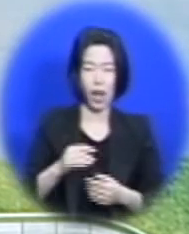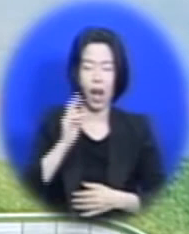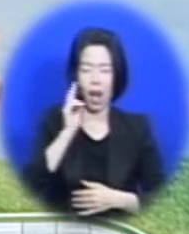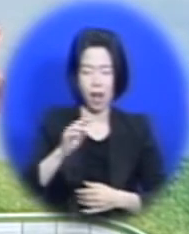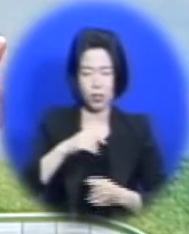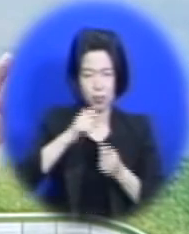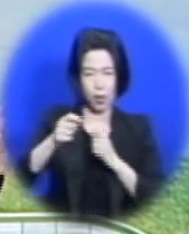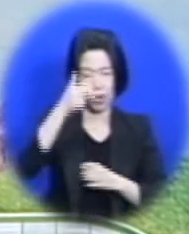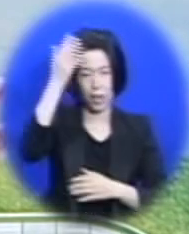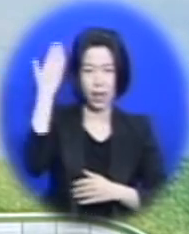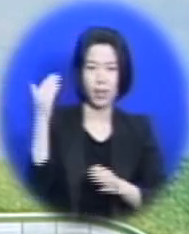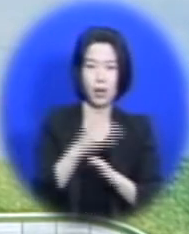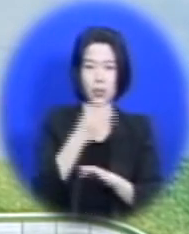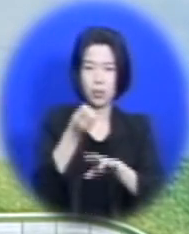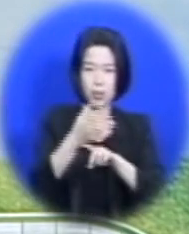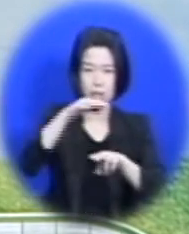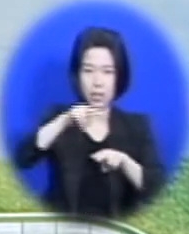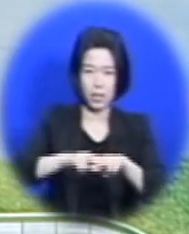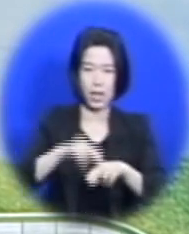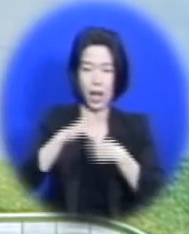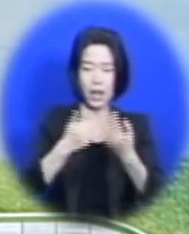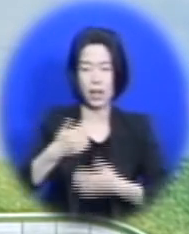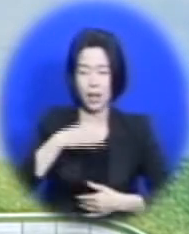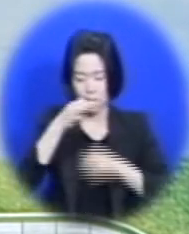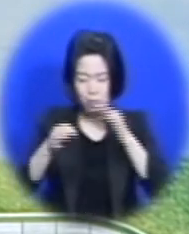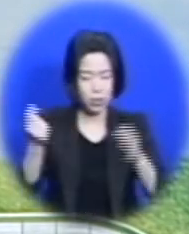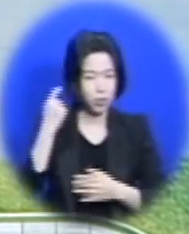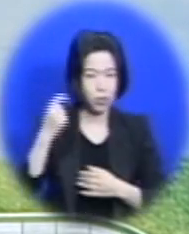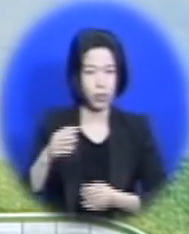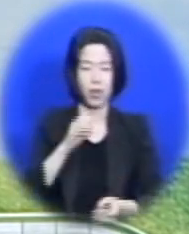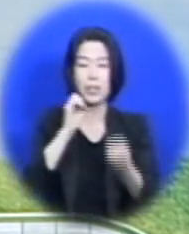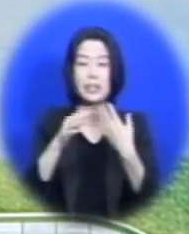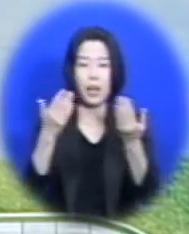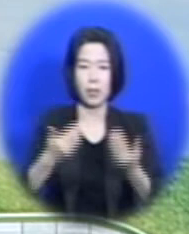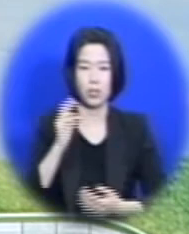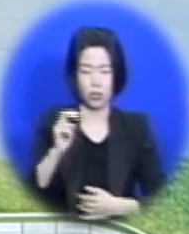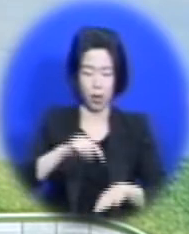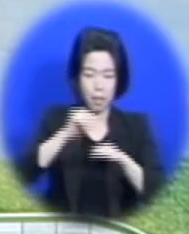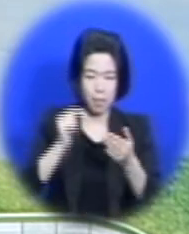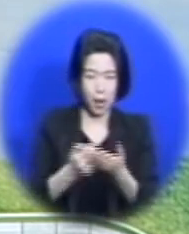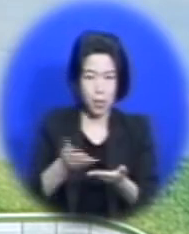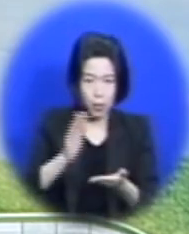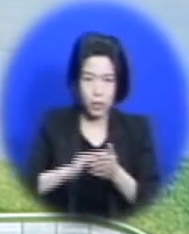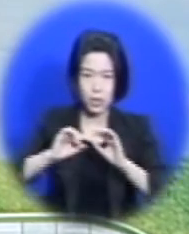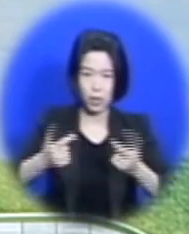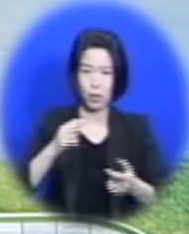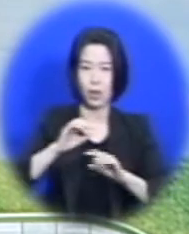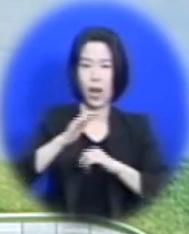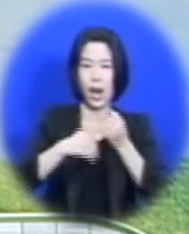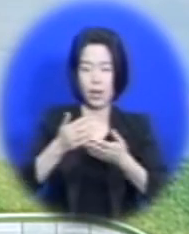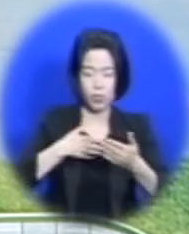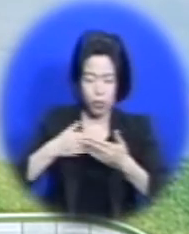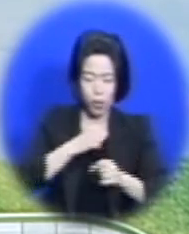옛날부터 보좌에 앉아 계신 하나님께서 나의 부르짖음을 들으시고 응답하실 것이다. 마음을 고치지도 아니하며 하나님을